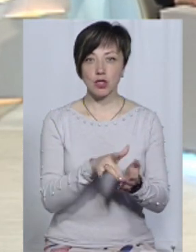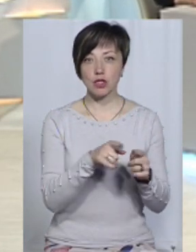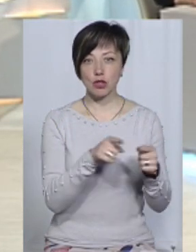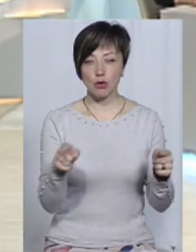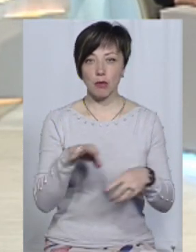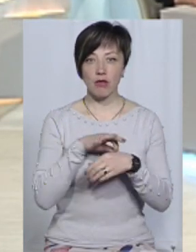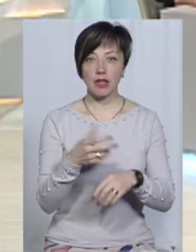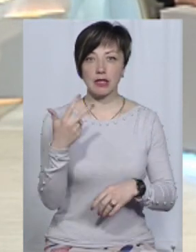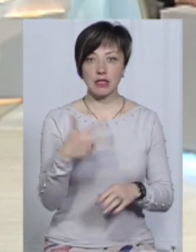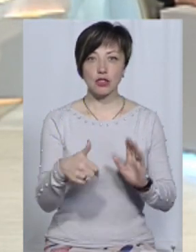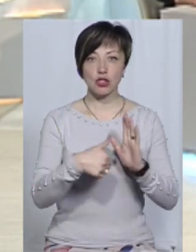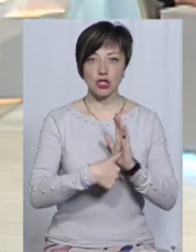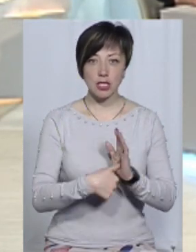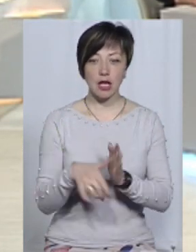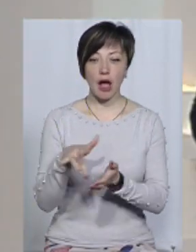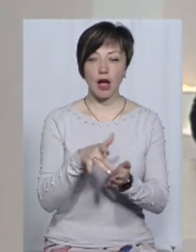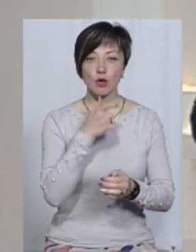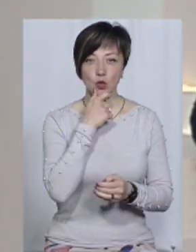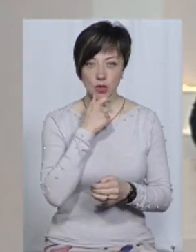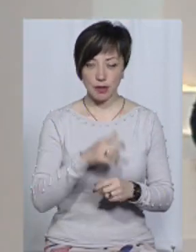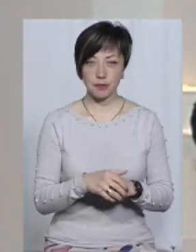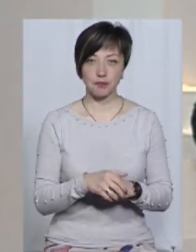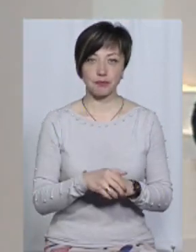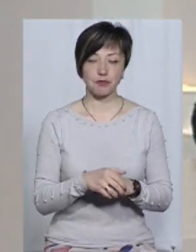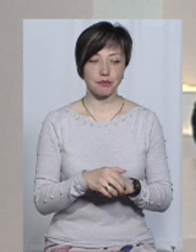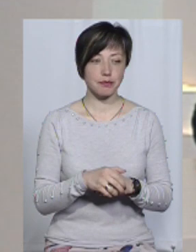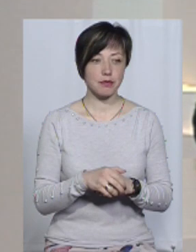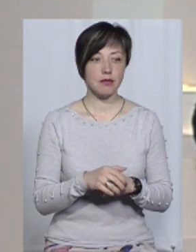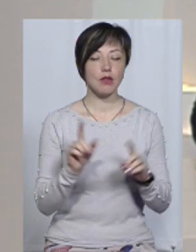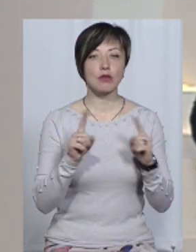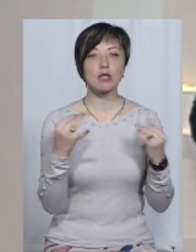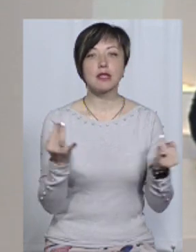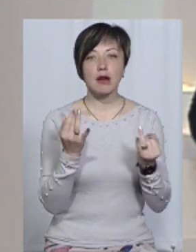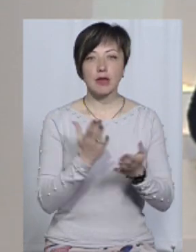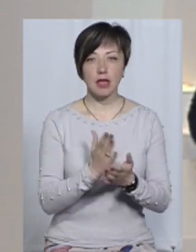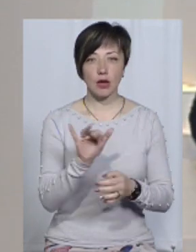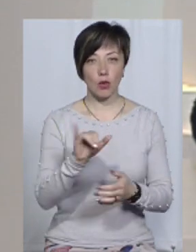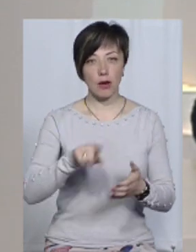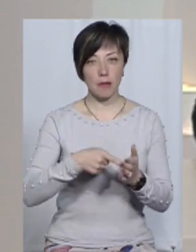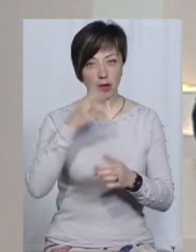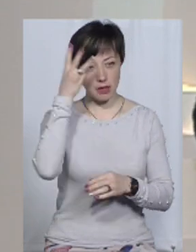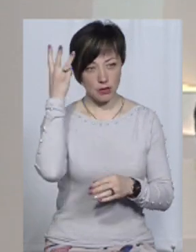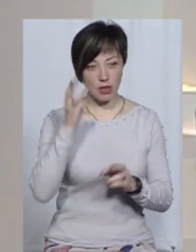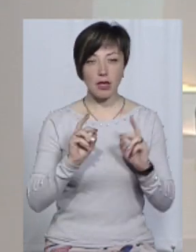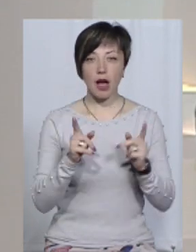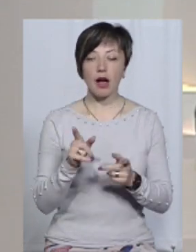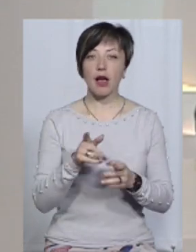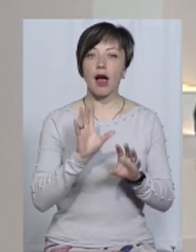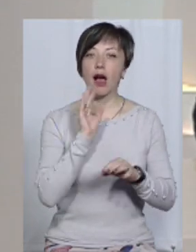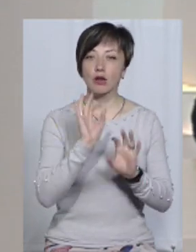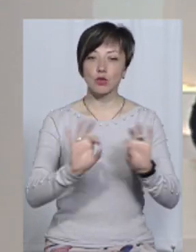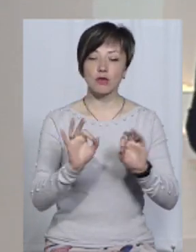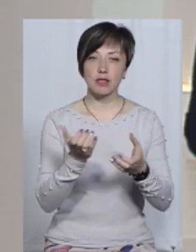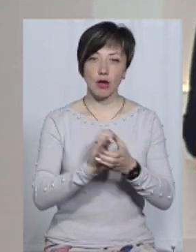було проведено 36 екскурсій. Що цікавого є у Хмельницькому? Та як